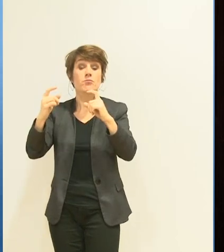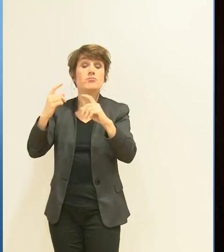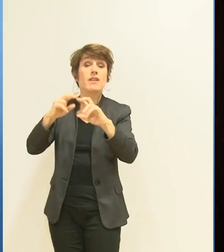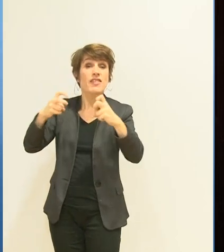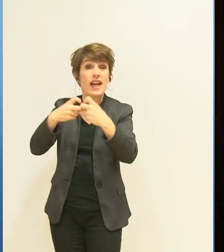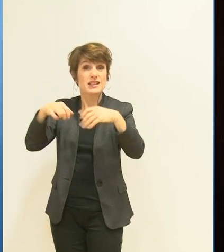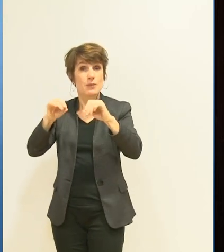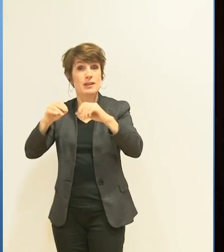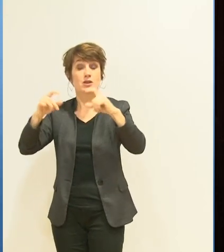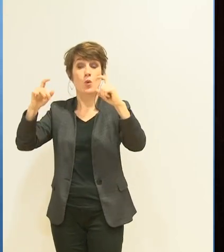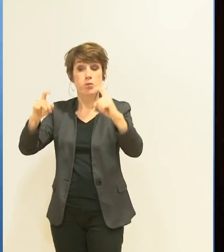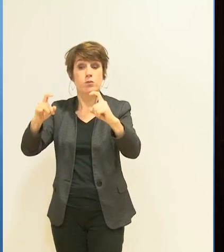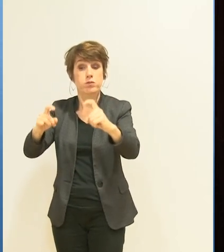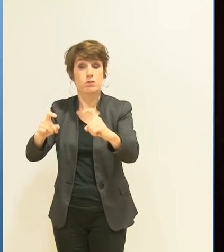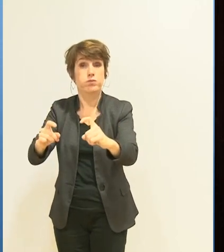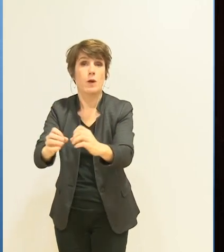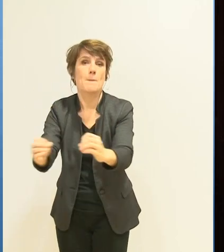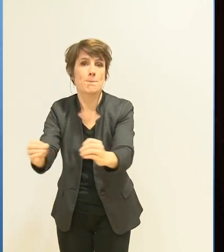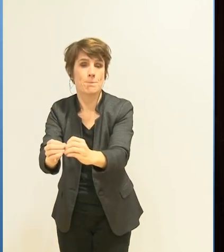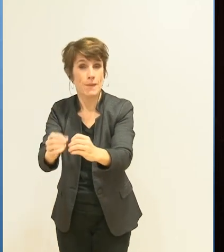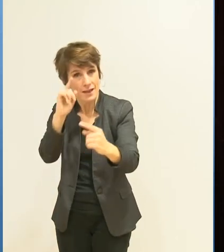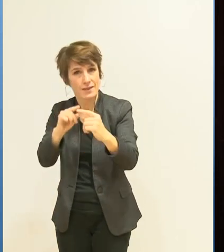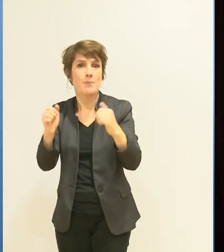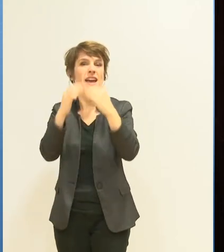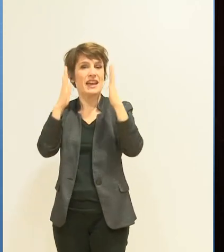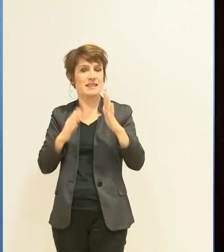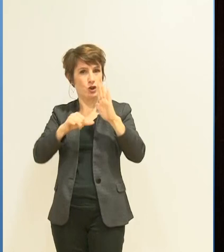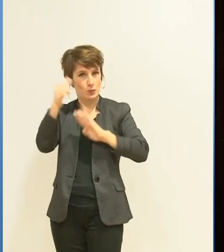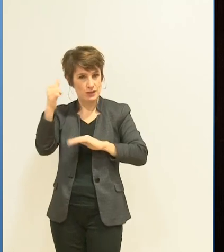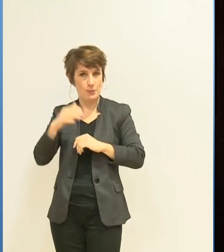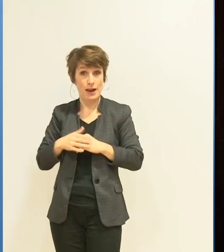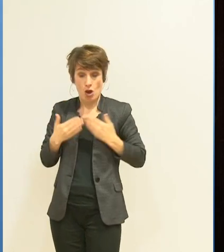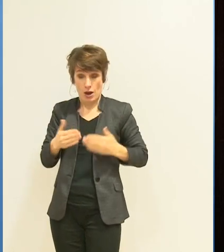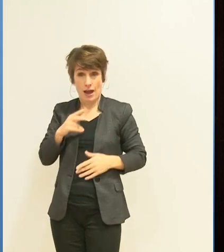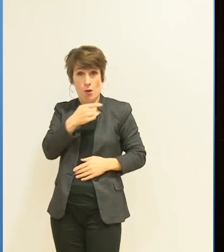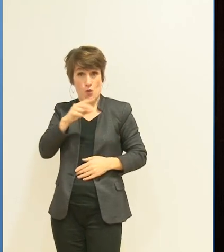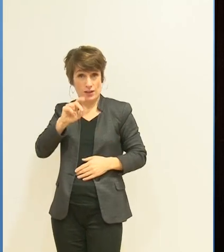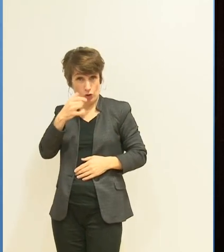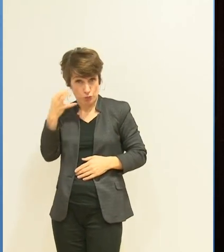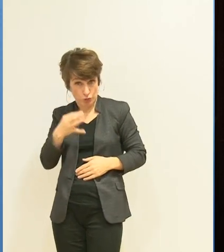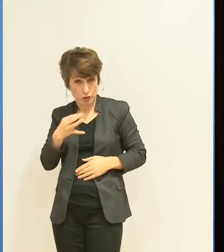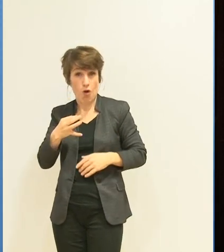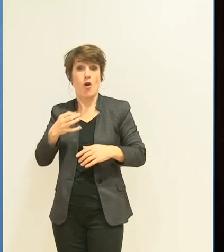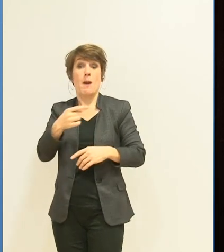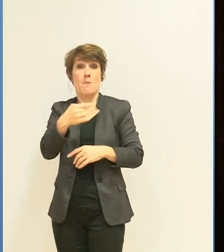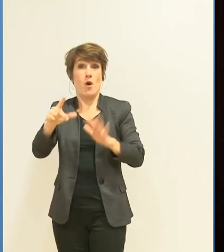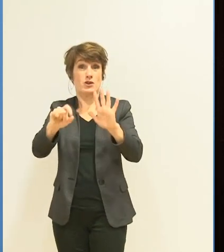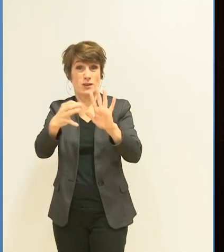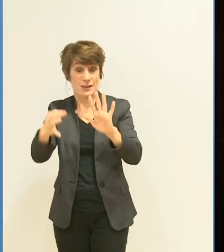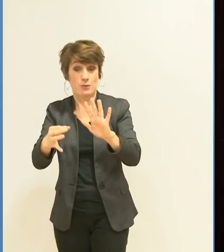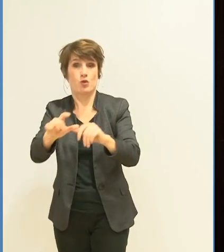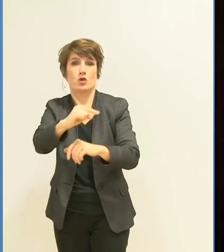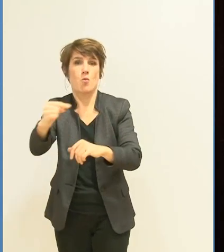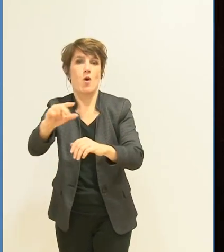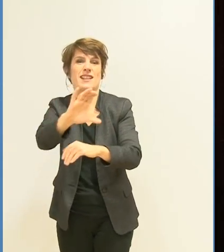sur leur résidence principale 30% en 2010 8 65 ans 19 100 en 2020 ceux